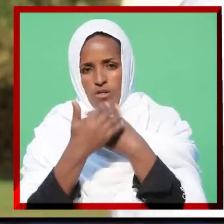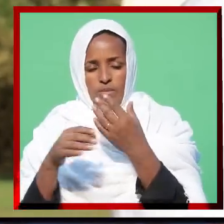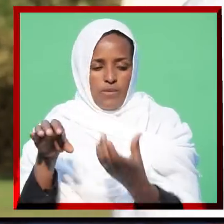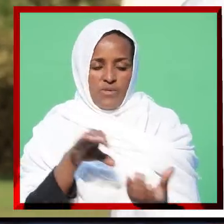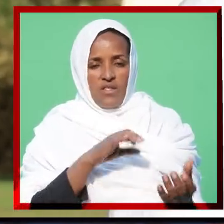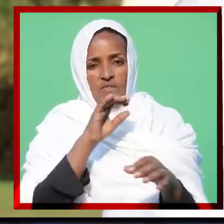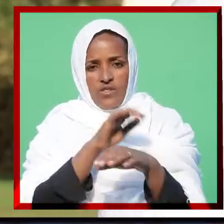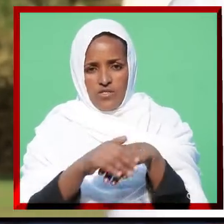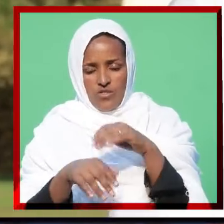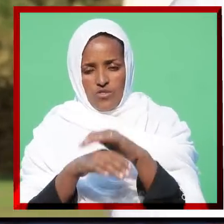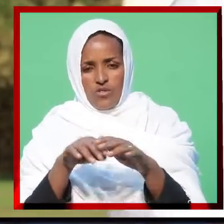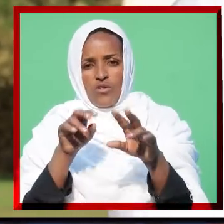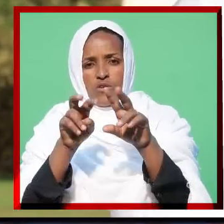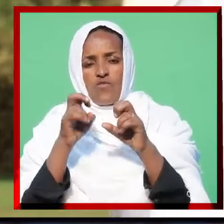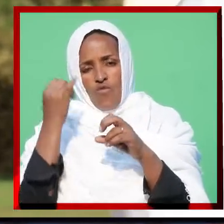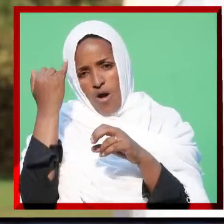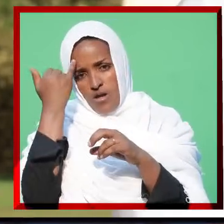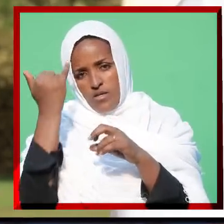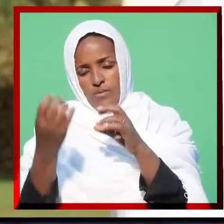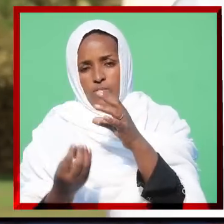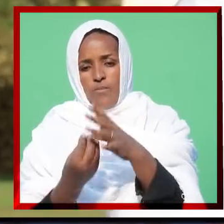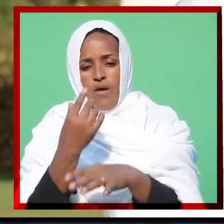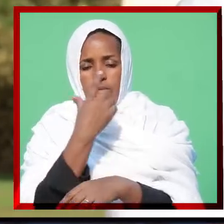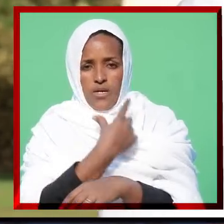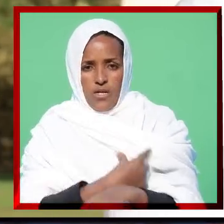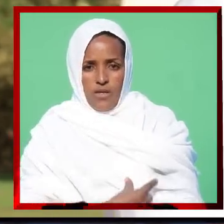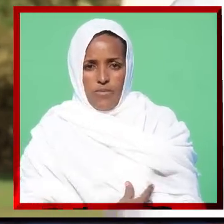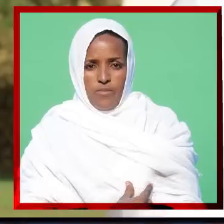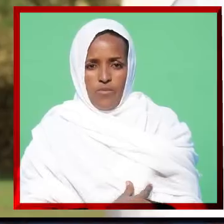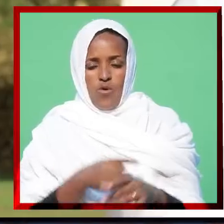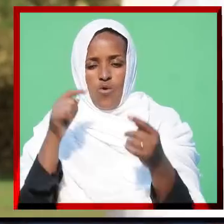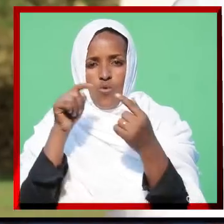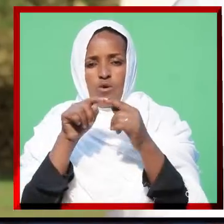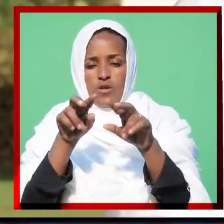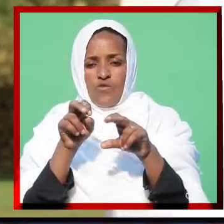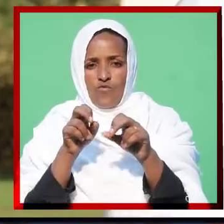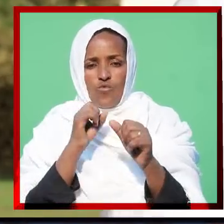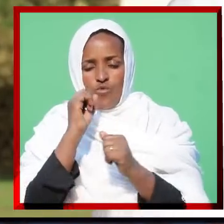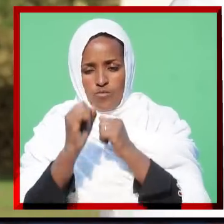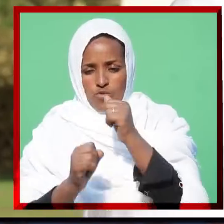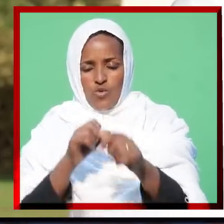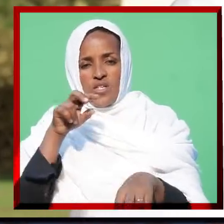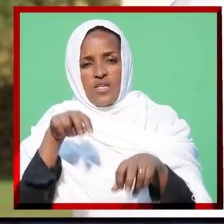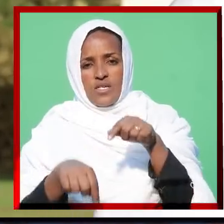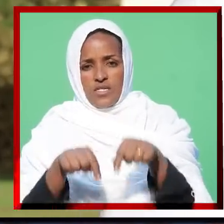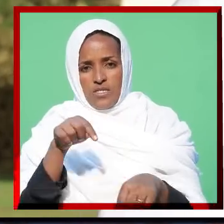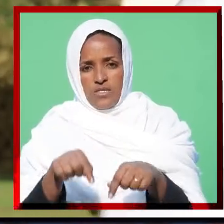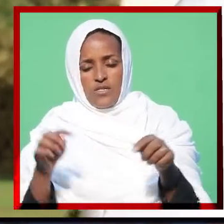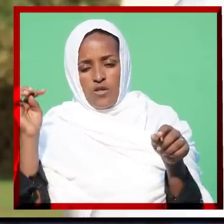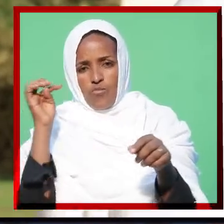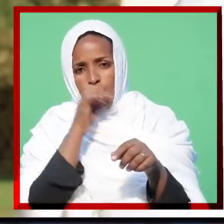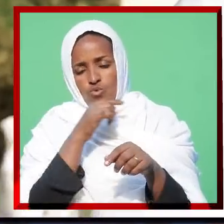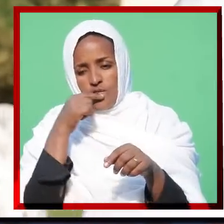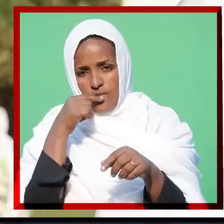እጅ ክፉ ሐሳብን የሚያበቅል ልብ ወደ ክፉ የምትሮጥ እግር